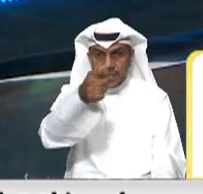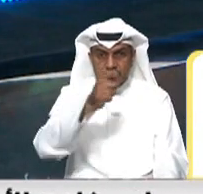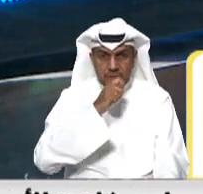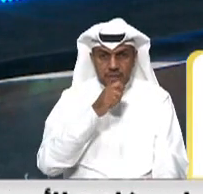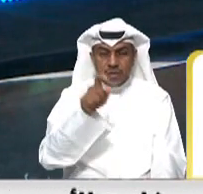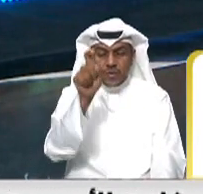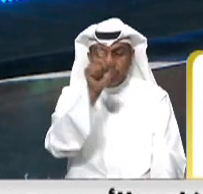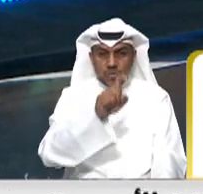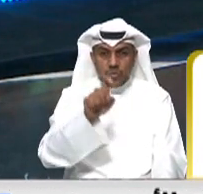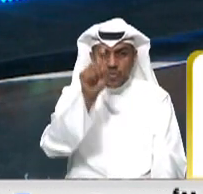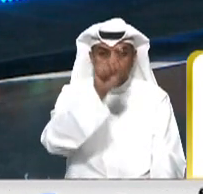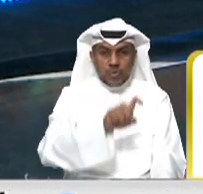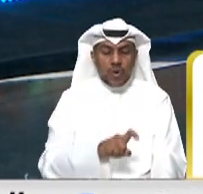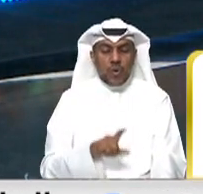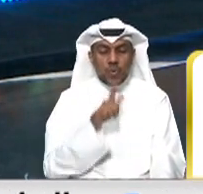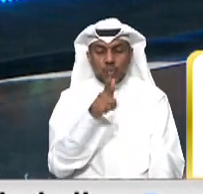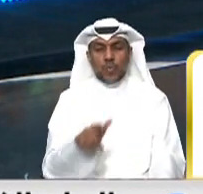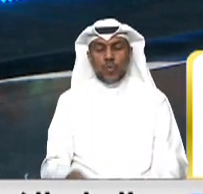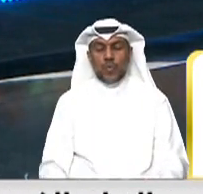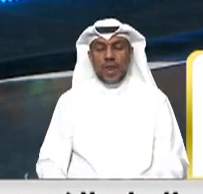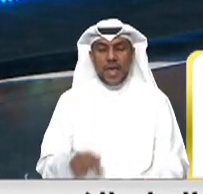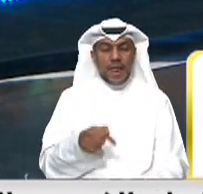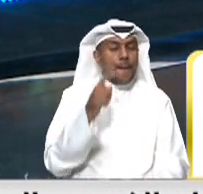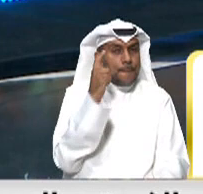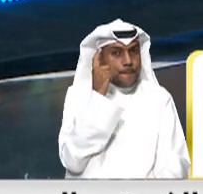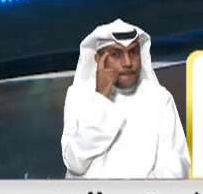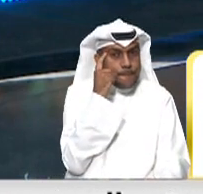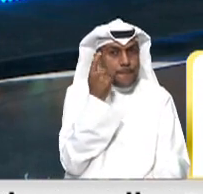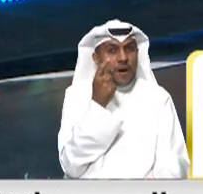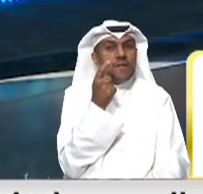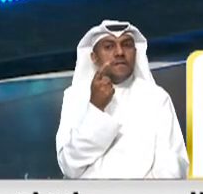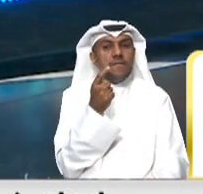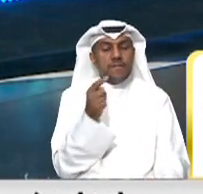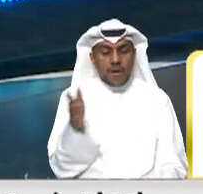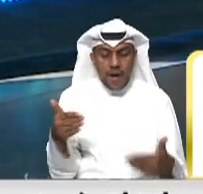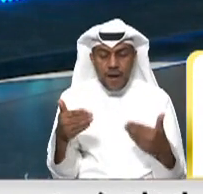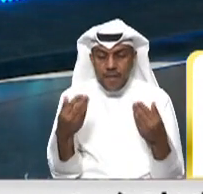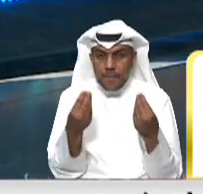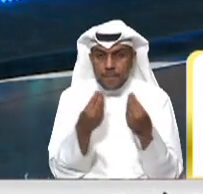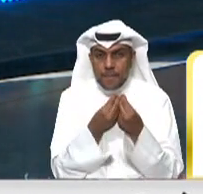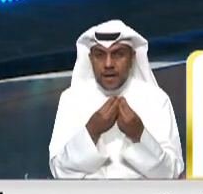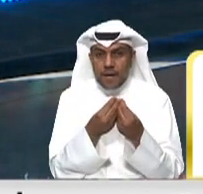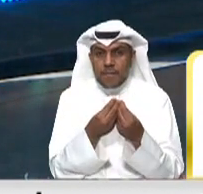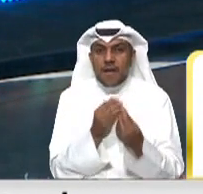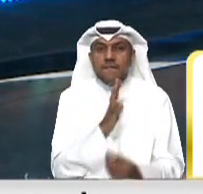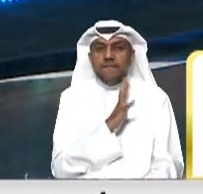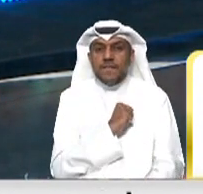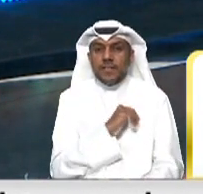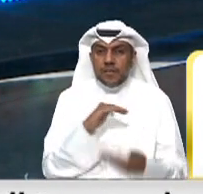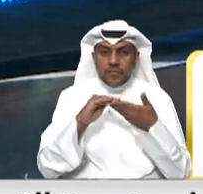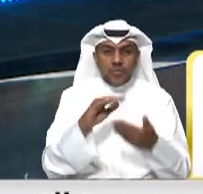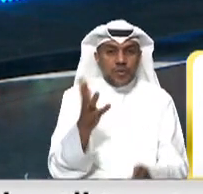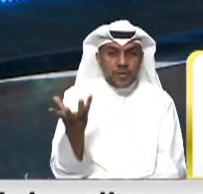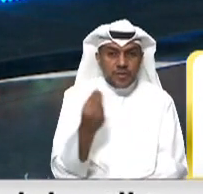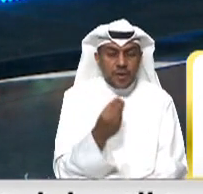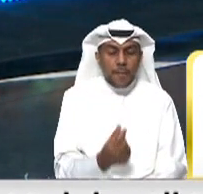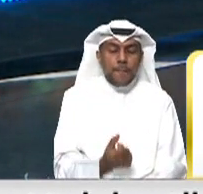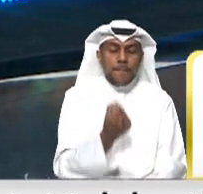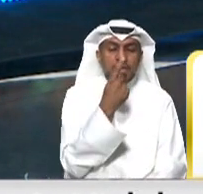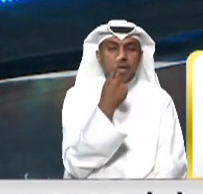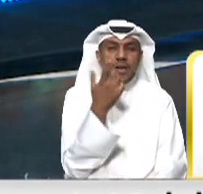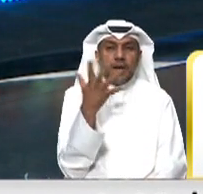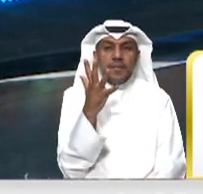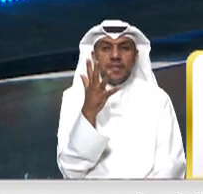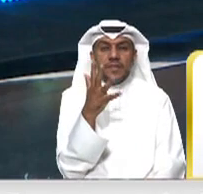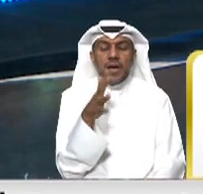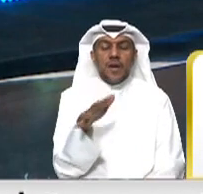بمدينة جنيف إن أونروا شهدت تسجيل ارتفاع كبير في التمويل الخاص الذي قدر ب